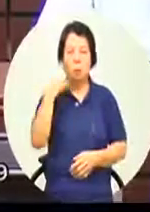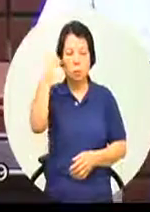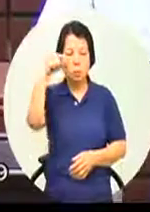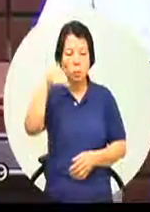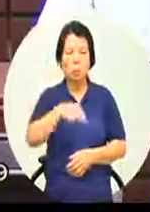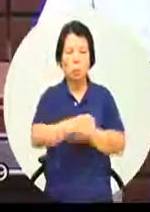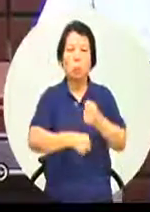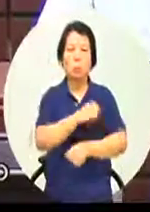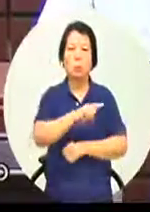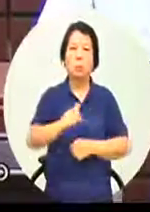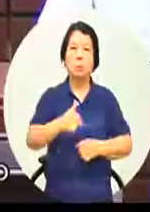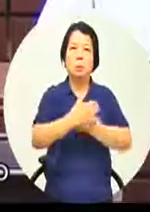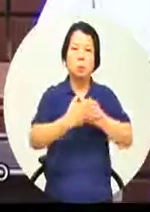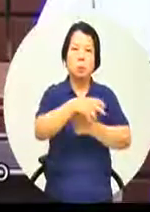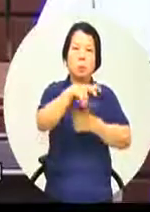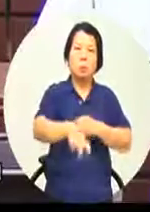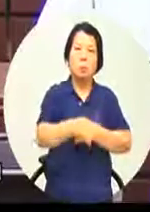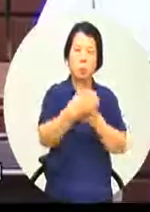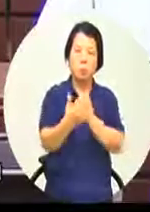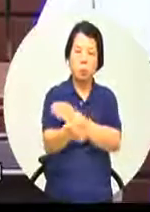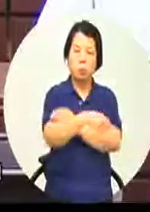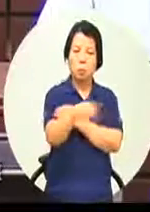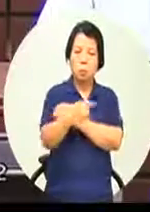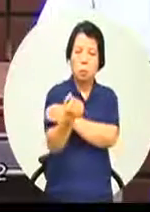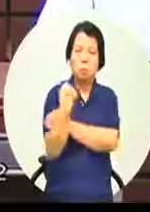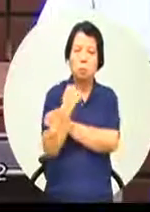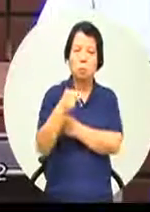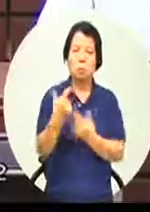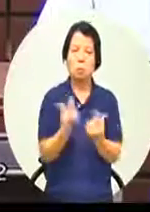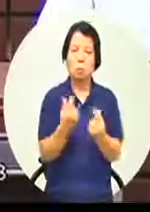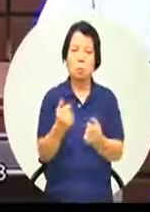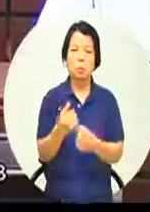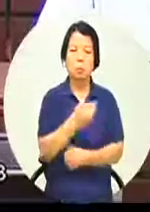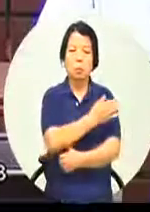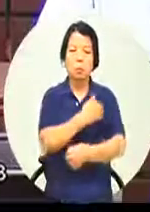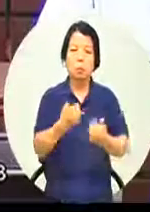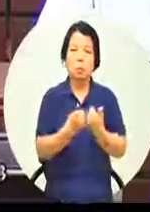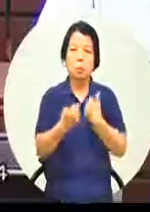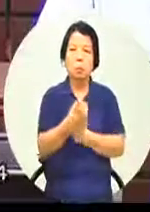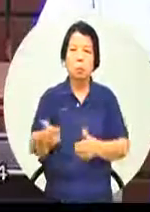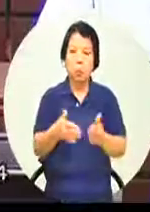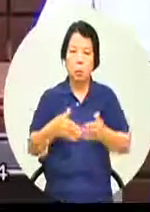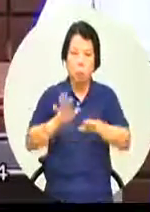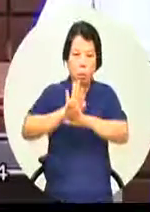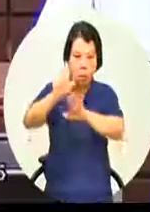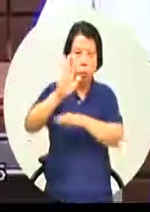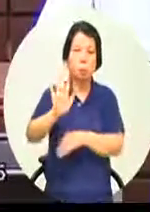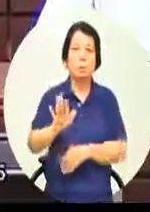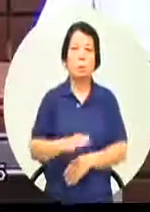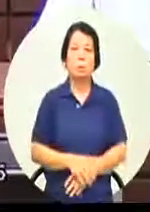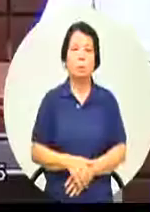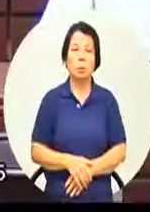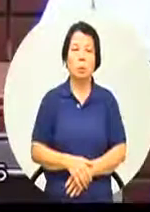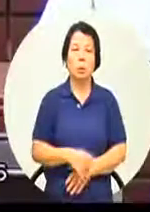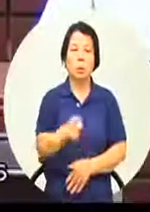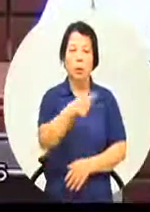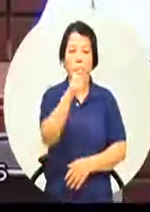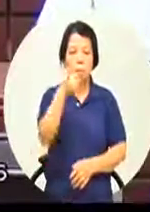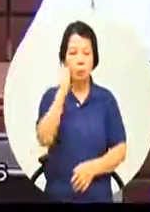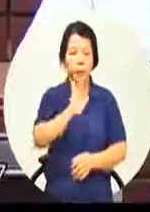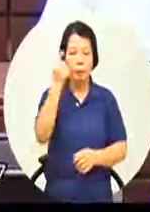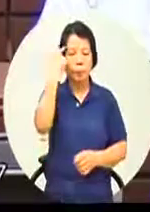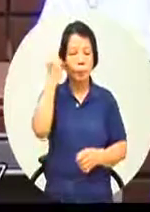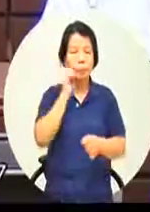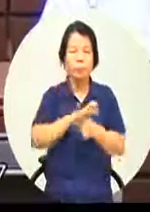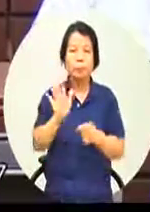动保处大家这么努力辛苦之下，哦，就像陈议员所讲的，我们是有进步的，虽然不满意，但是